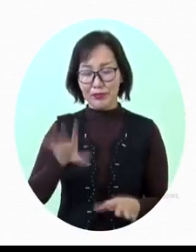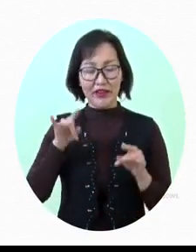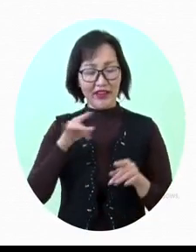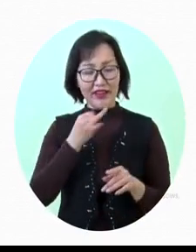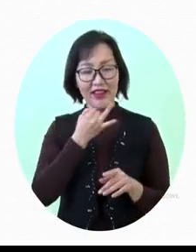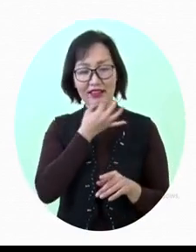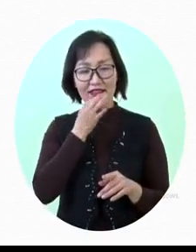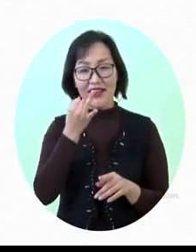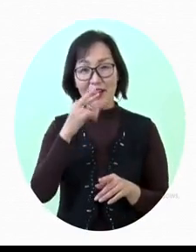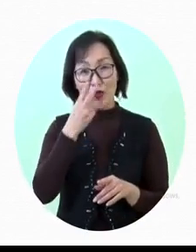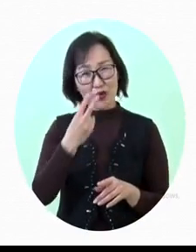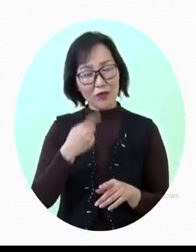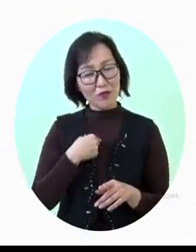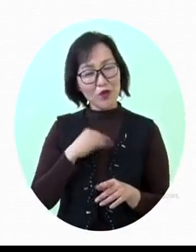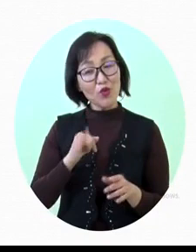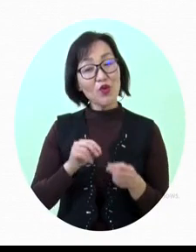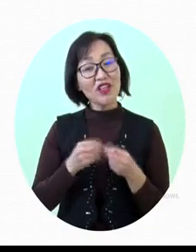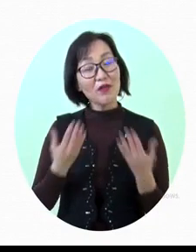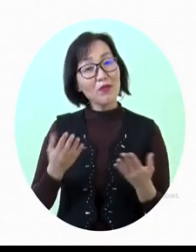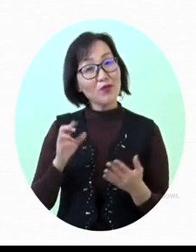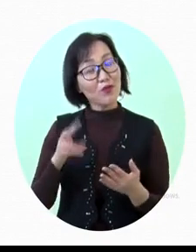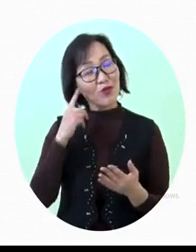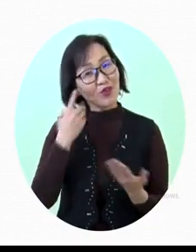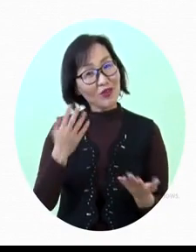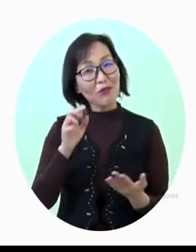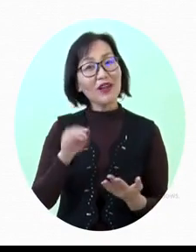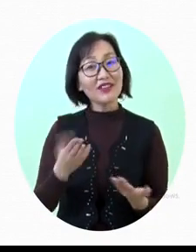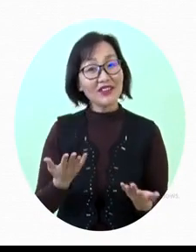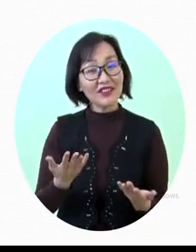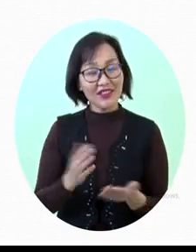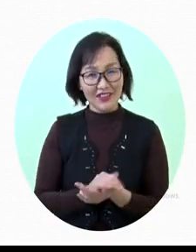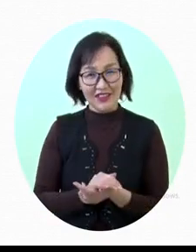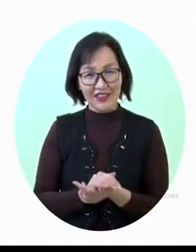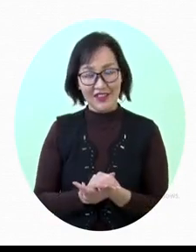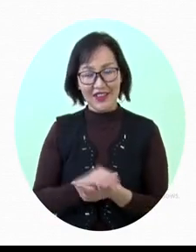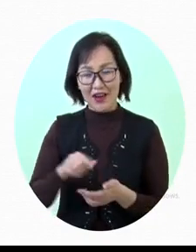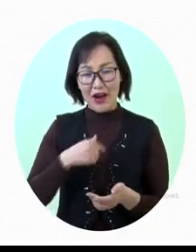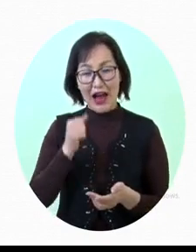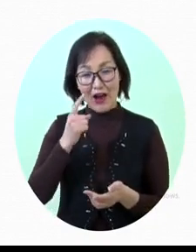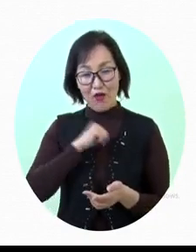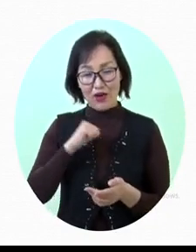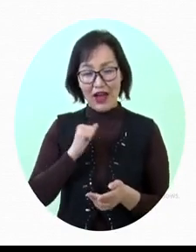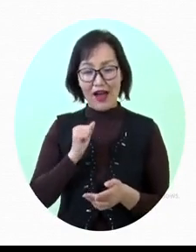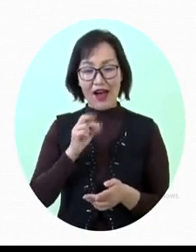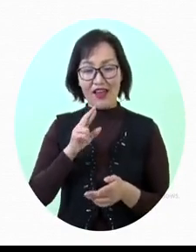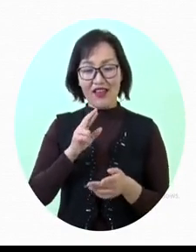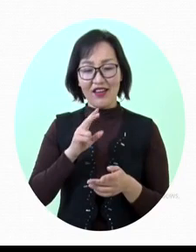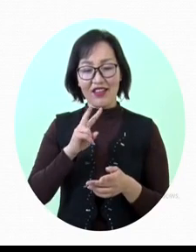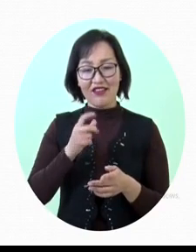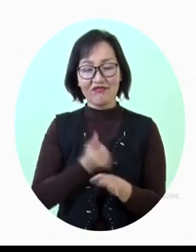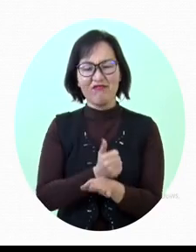бэ? За, ах болвол шидтэн байсан болвол аялагч машинаар аялахыг хүссэн.